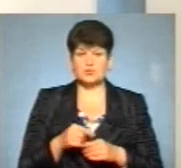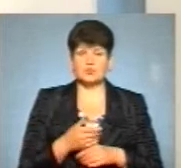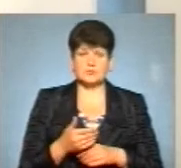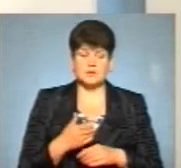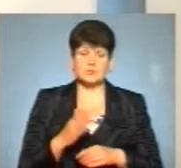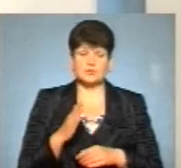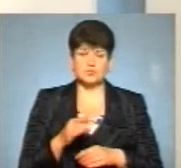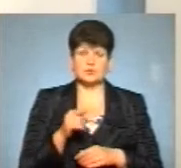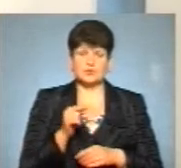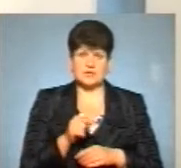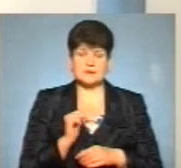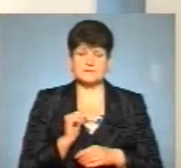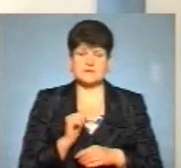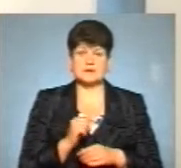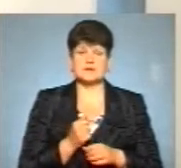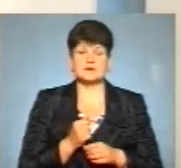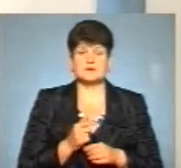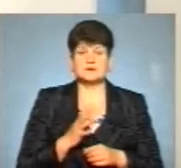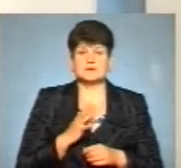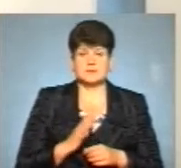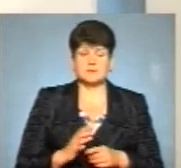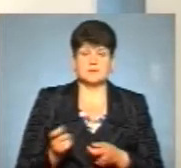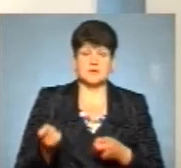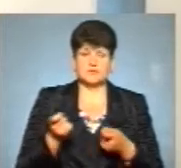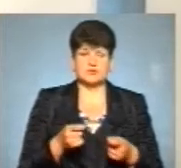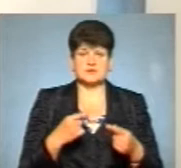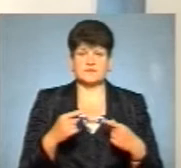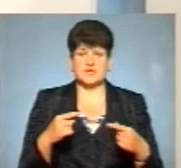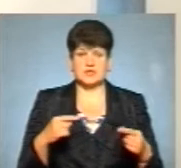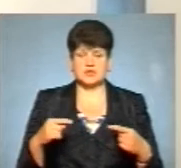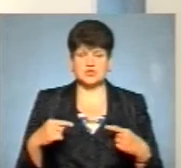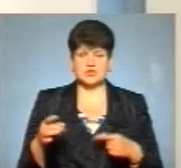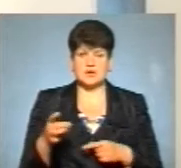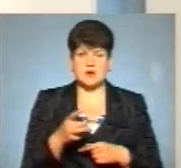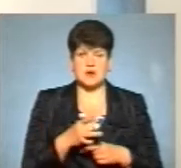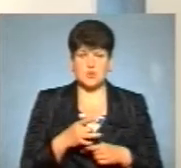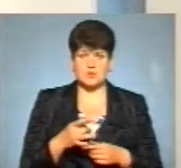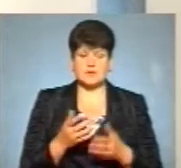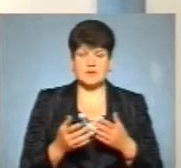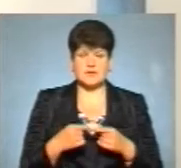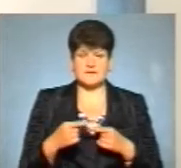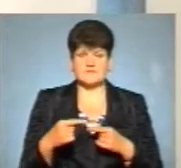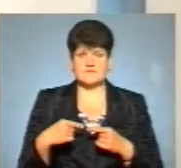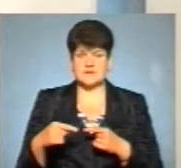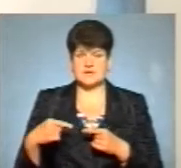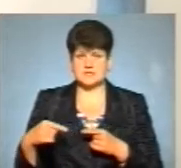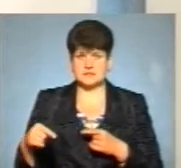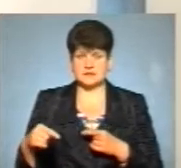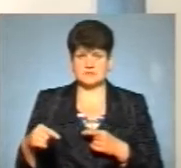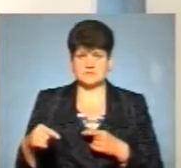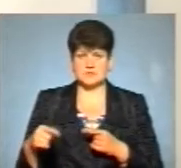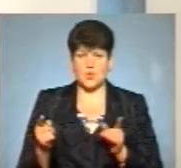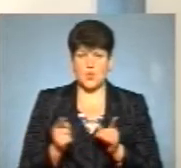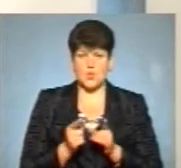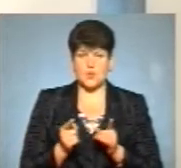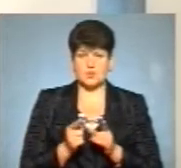будемо змушені, на жаль, перевозити в інші райони, але відстані досить